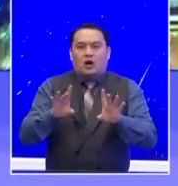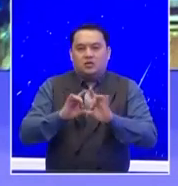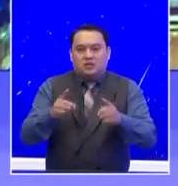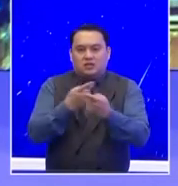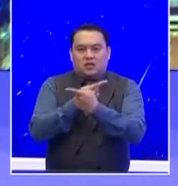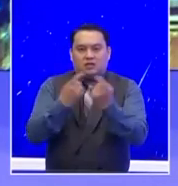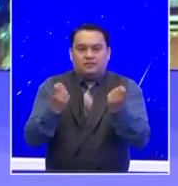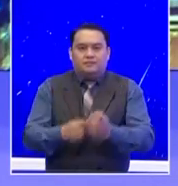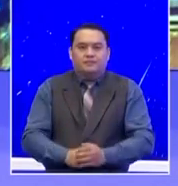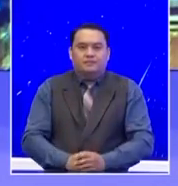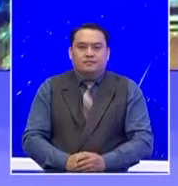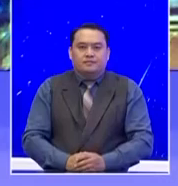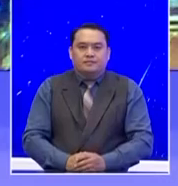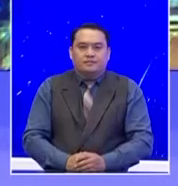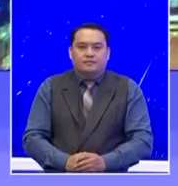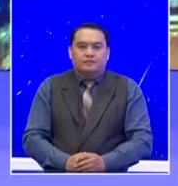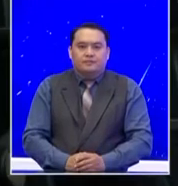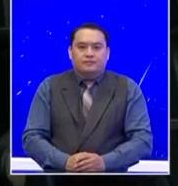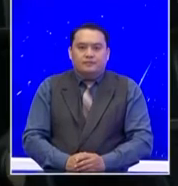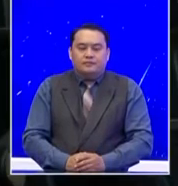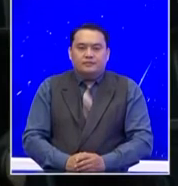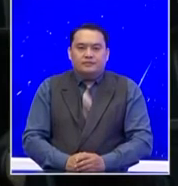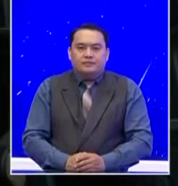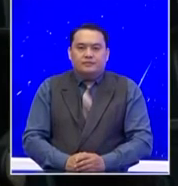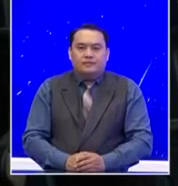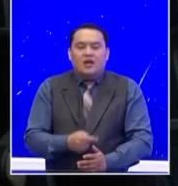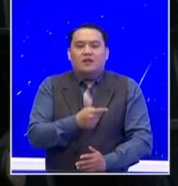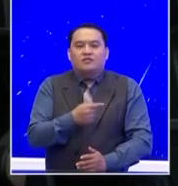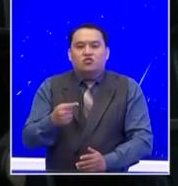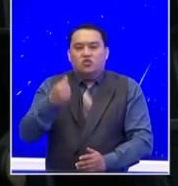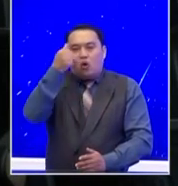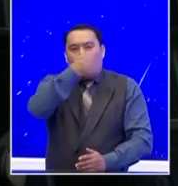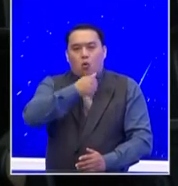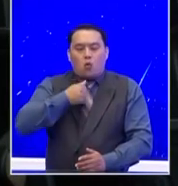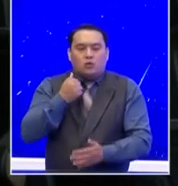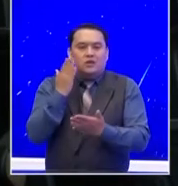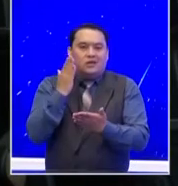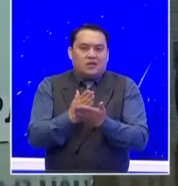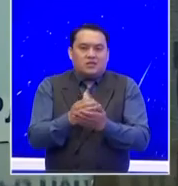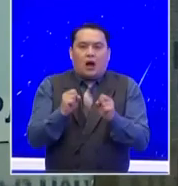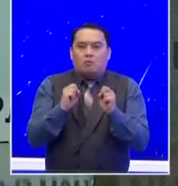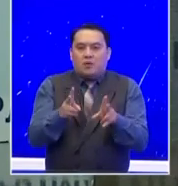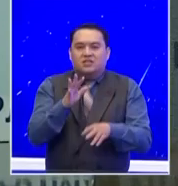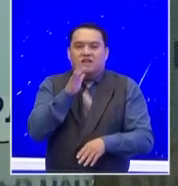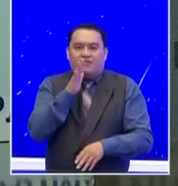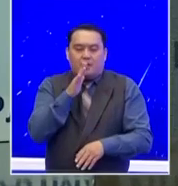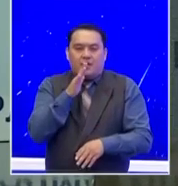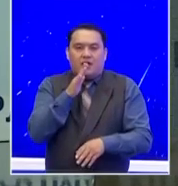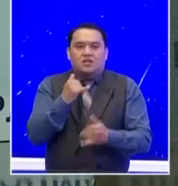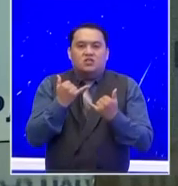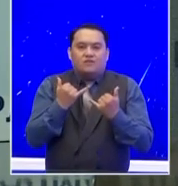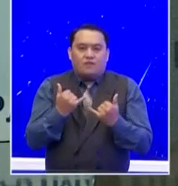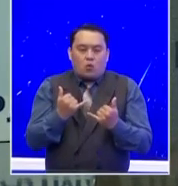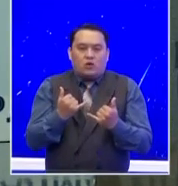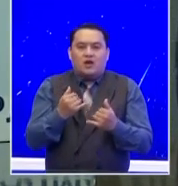«Медиа», рассказывает Антон Хатиновский. В течение года в пожарном графике значится несколько пожароопасных периодов. Очередной из них